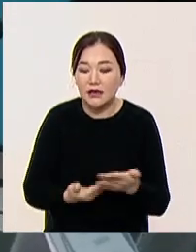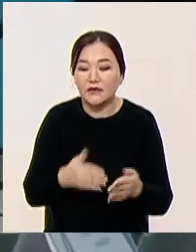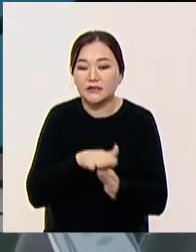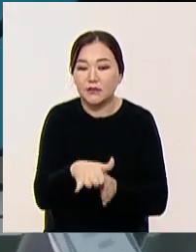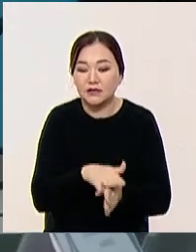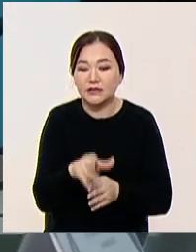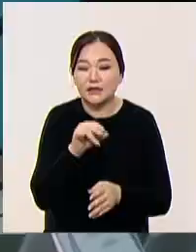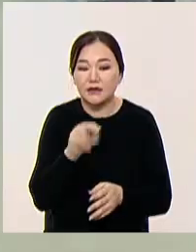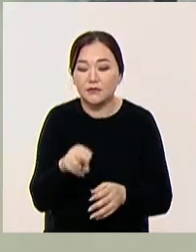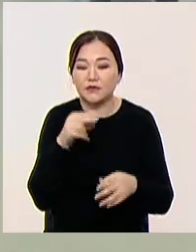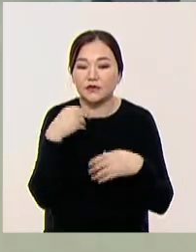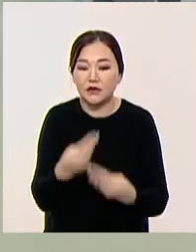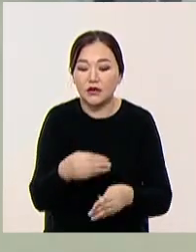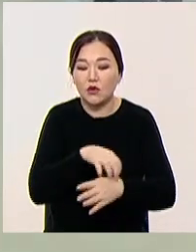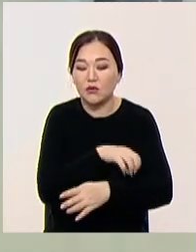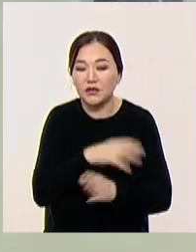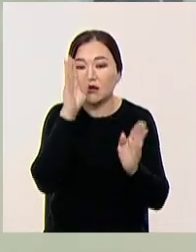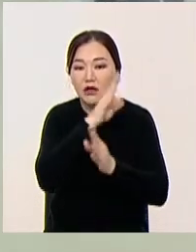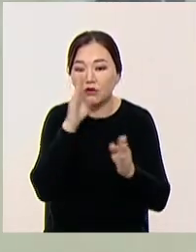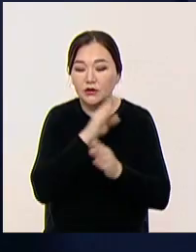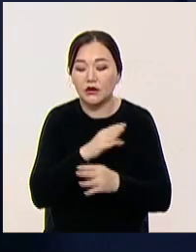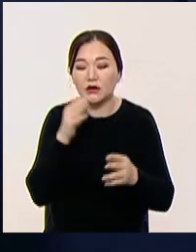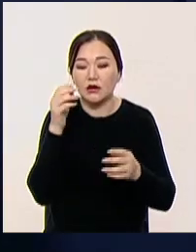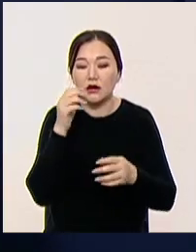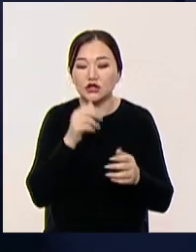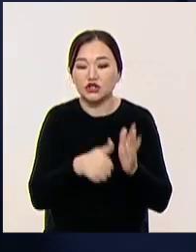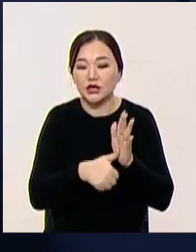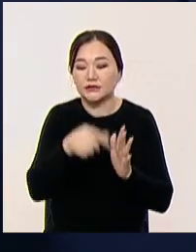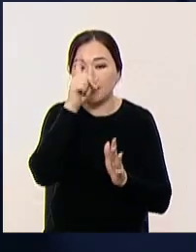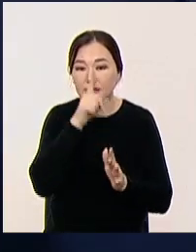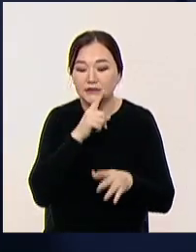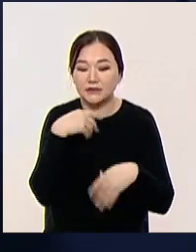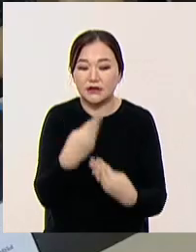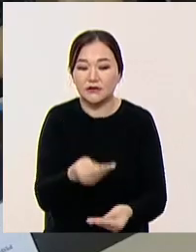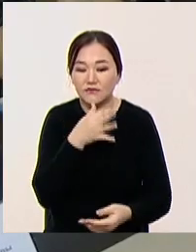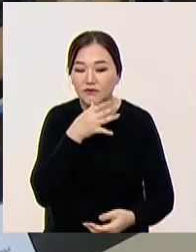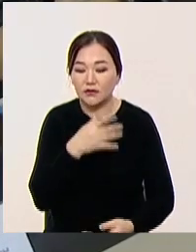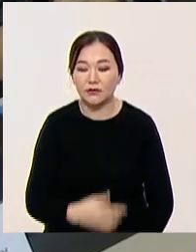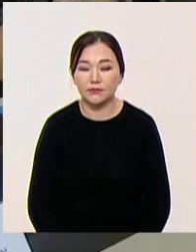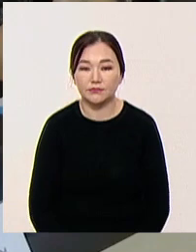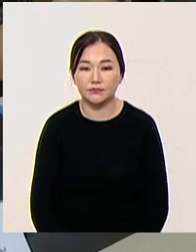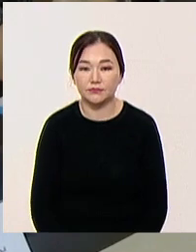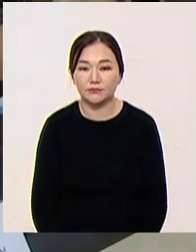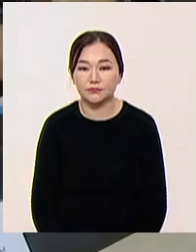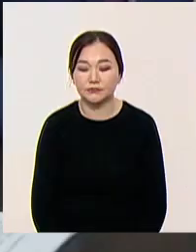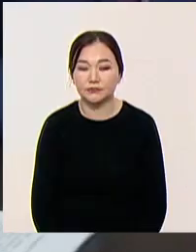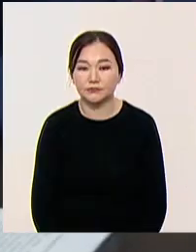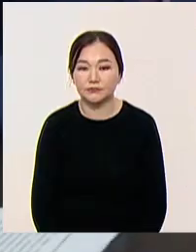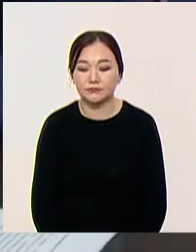исполнение департаменту и комитету экологии отведено 1,5 года. Жанна Расылханова, Руслан Акматалиев, Информбюро,